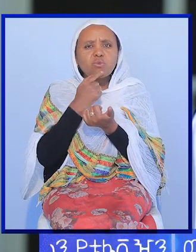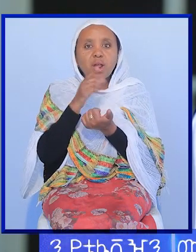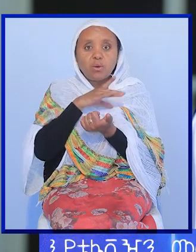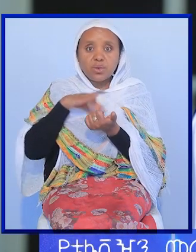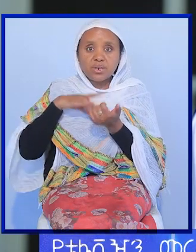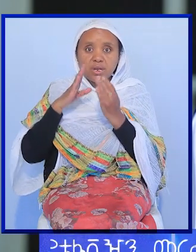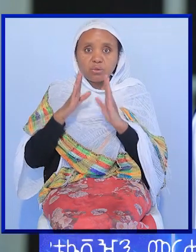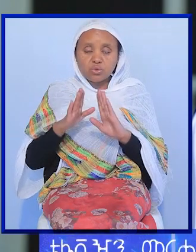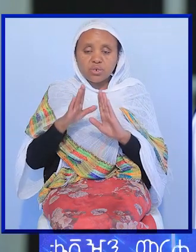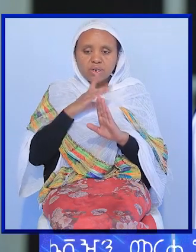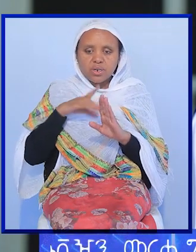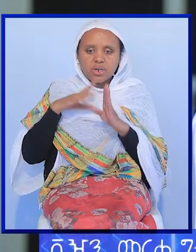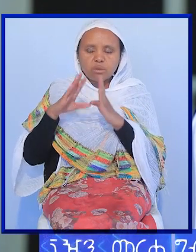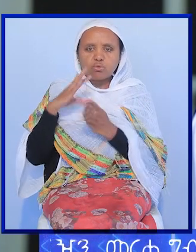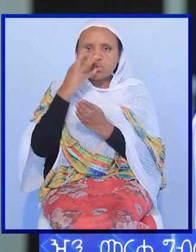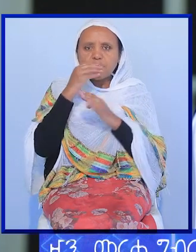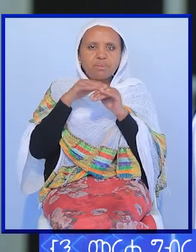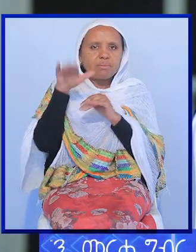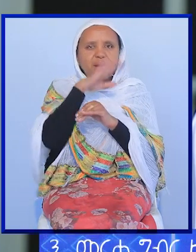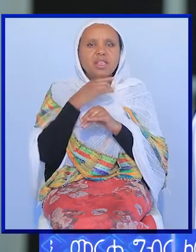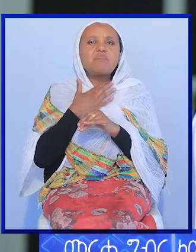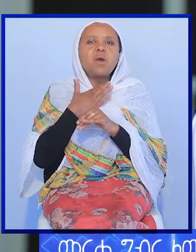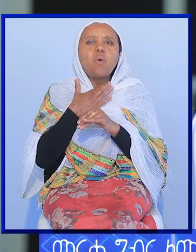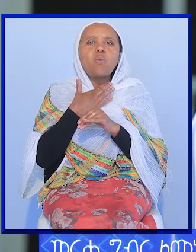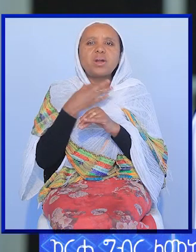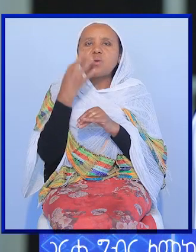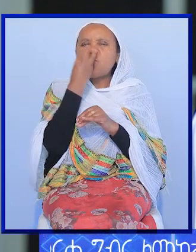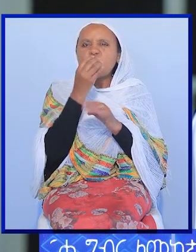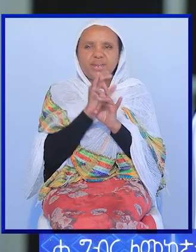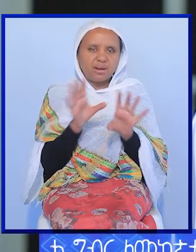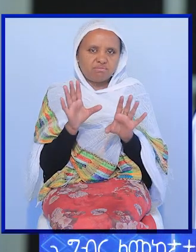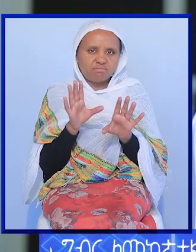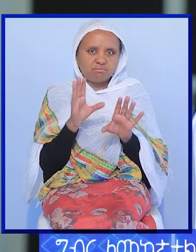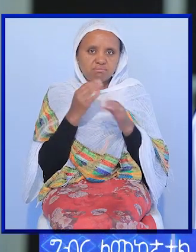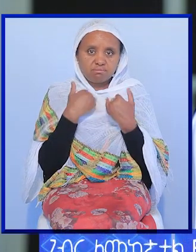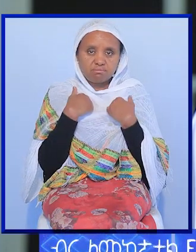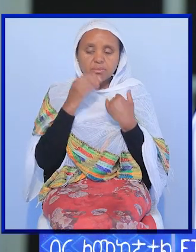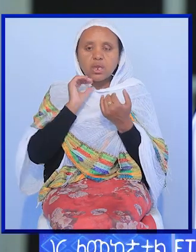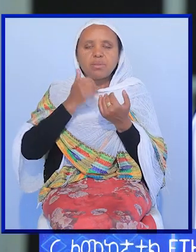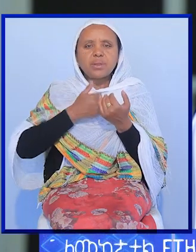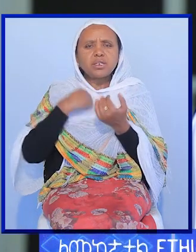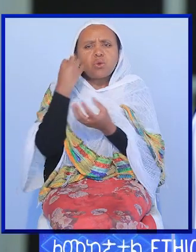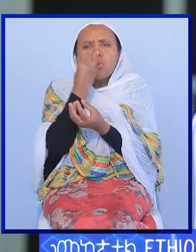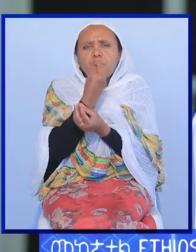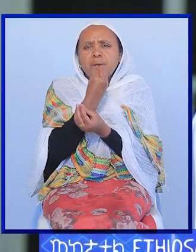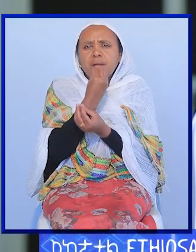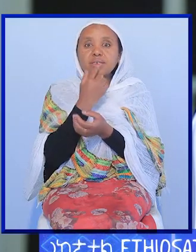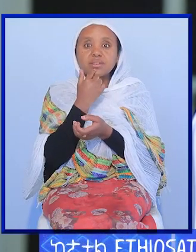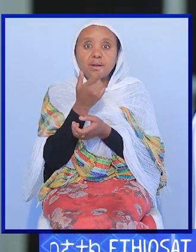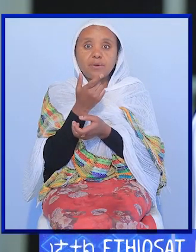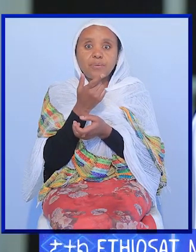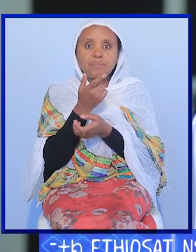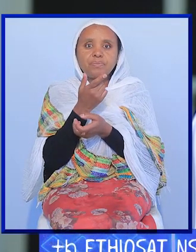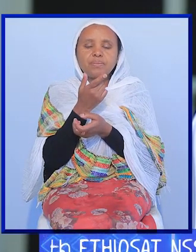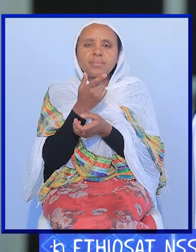ክርስቲያኖች ከክርስቶስ ውበት በላይ የሚያጓጓን ውበት የለም አለ እንዴ? እመቤታችን ውብ ናት ስንል እንኳን